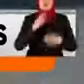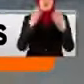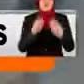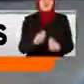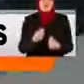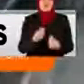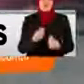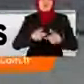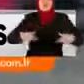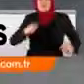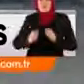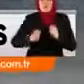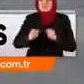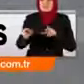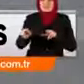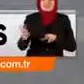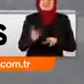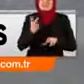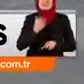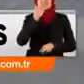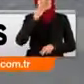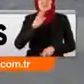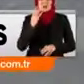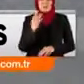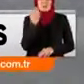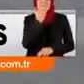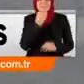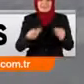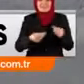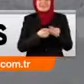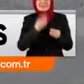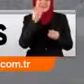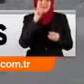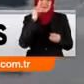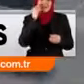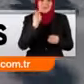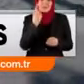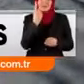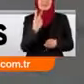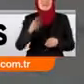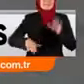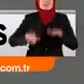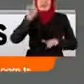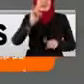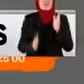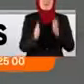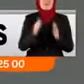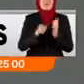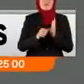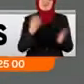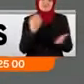olmasa da böyle bir mesafeyi tek batarya ile konuşmayı Başaran ilk iki bacaklı robot olarak ta bu iş